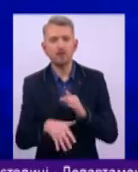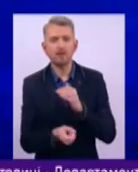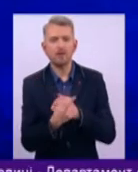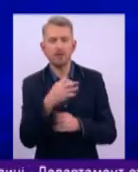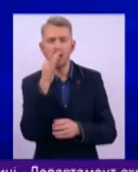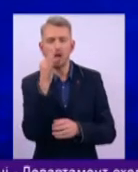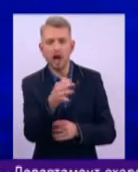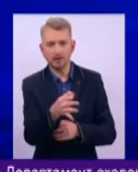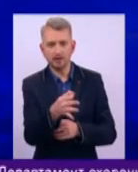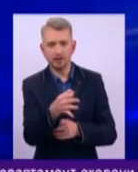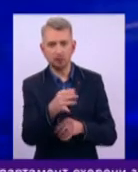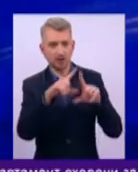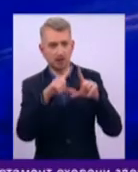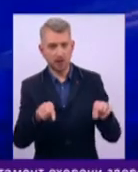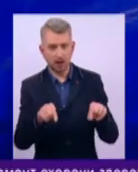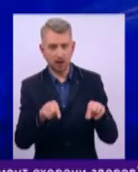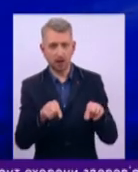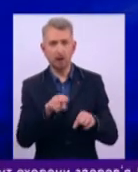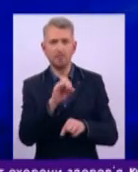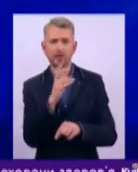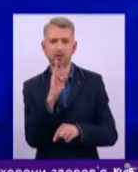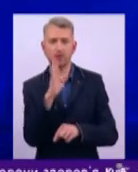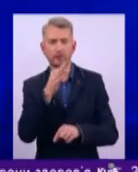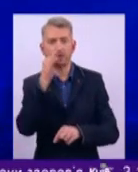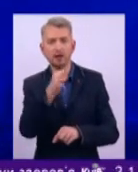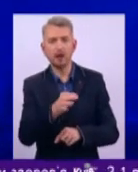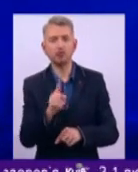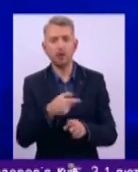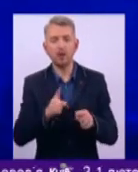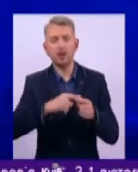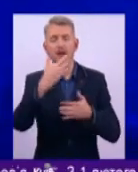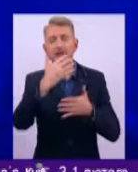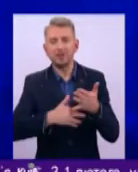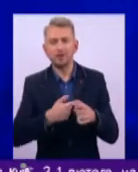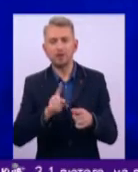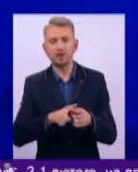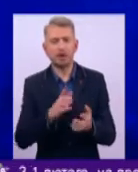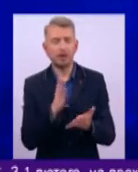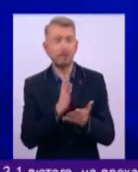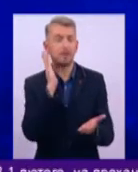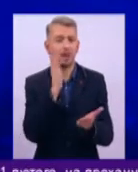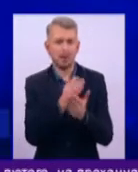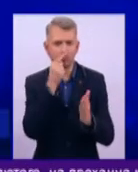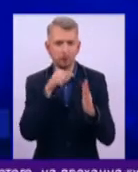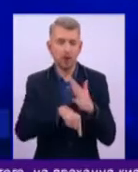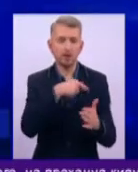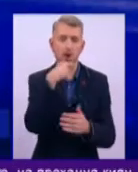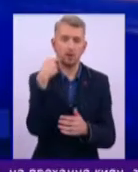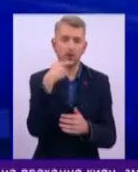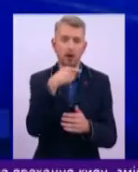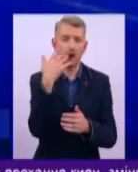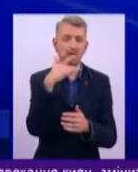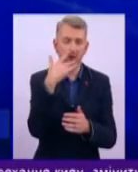реакція безпосередньо Кремля. Пан Пісков зазначив, що ось цей список – це є таке ж пряме втручання вже Сполучених Штатів в